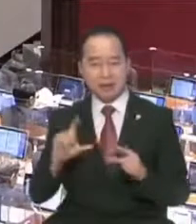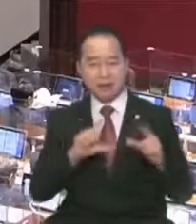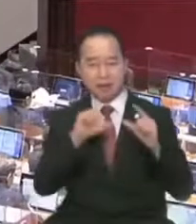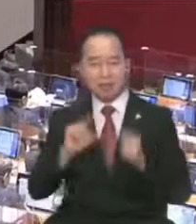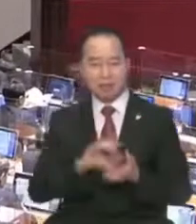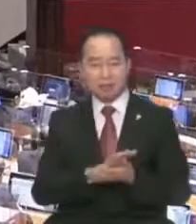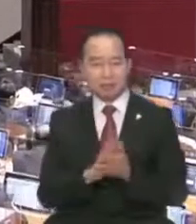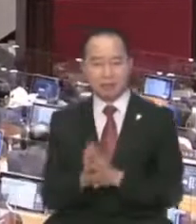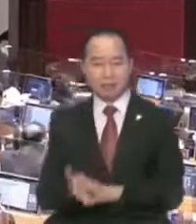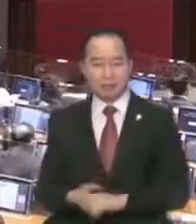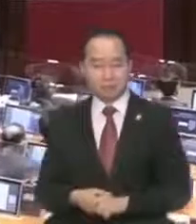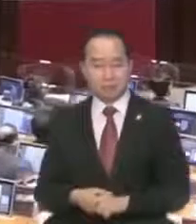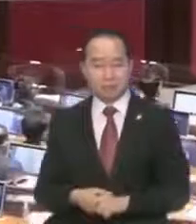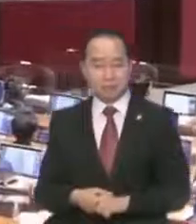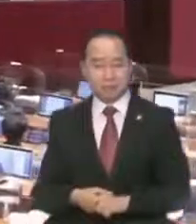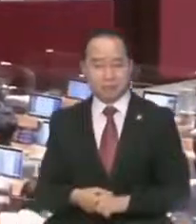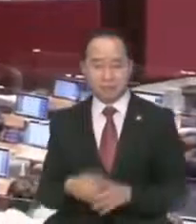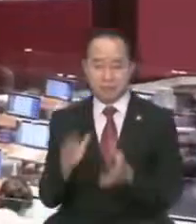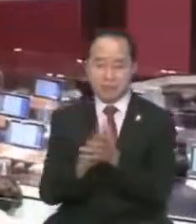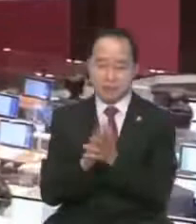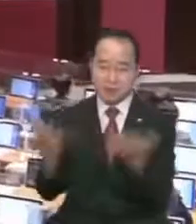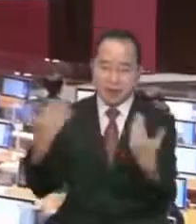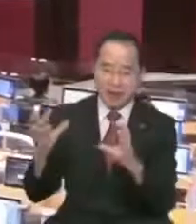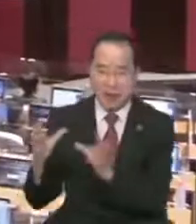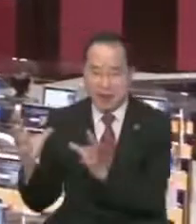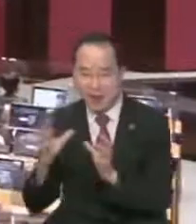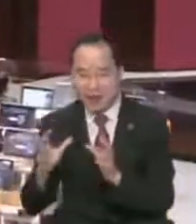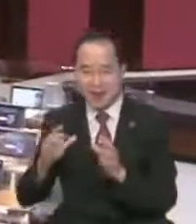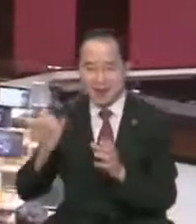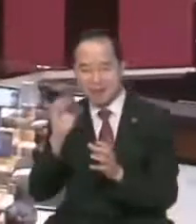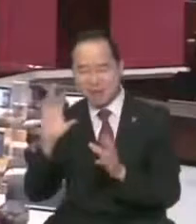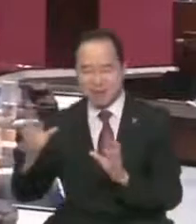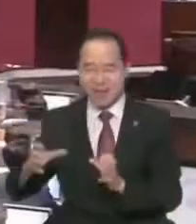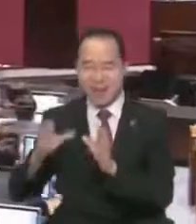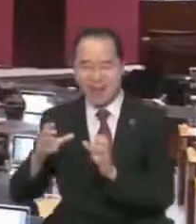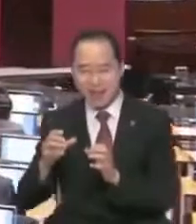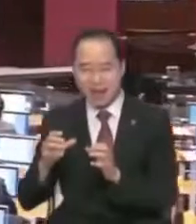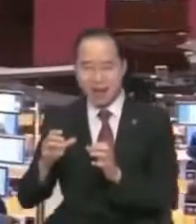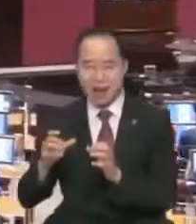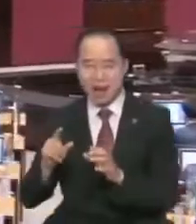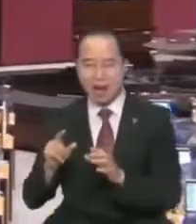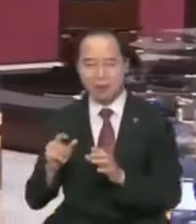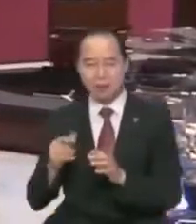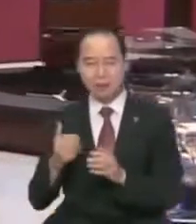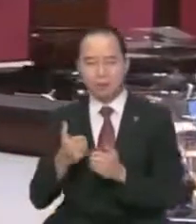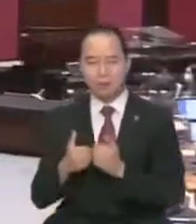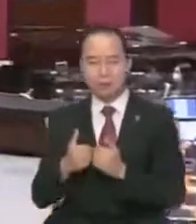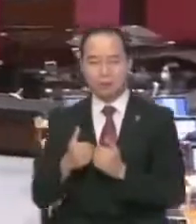친구들과 치킨에 맥주 한잔 마시며 떠들기도 조심스럽습니다.